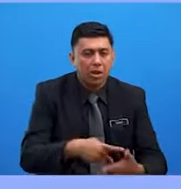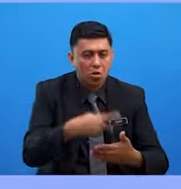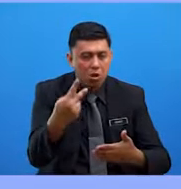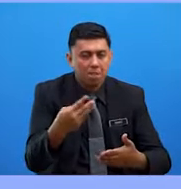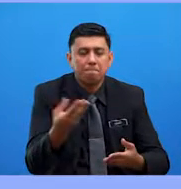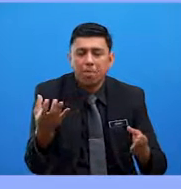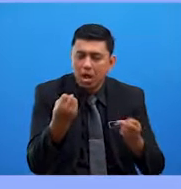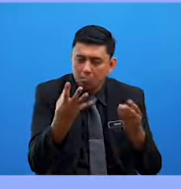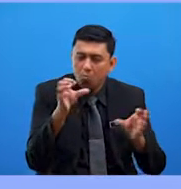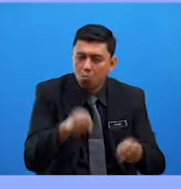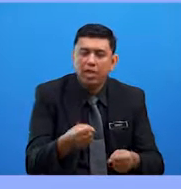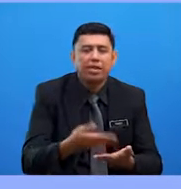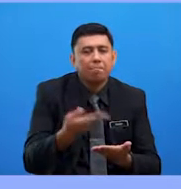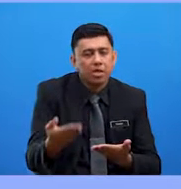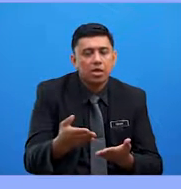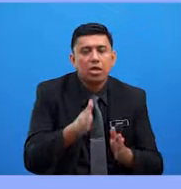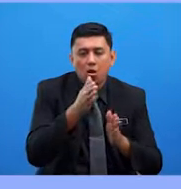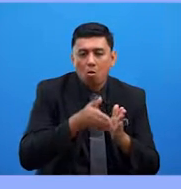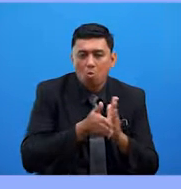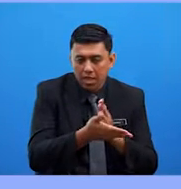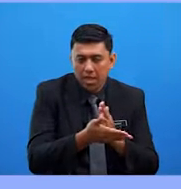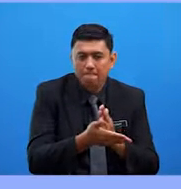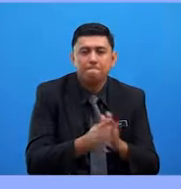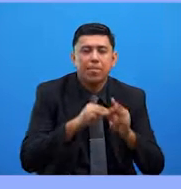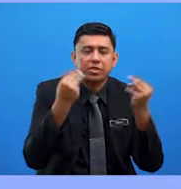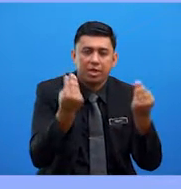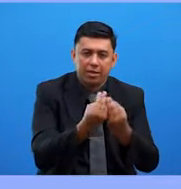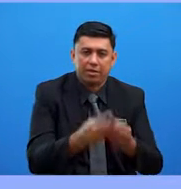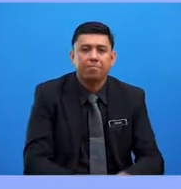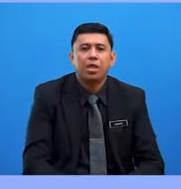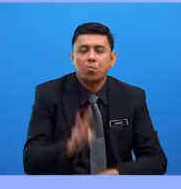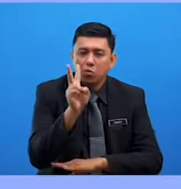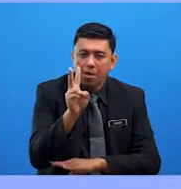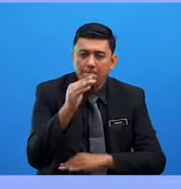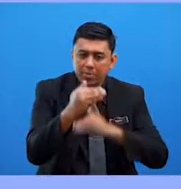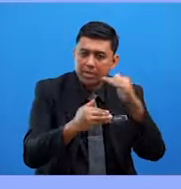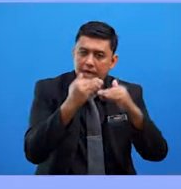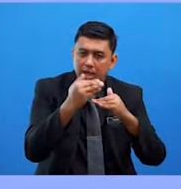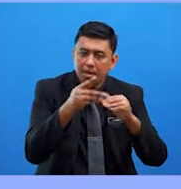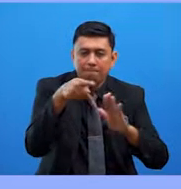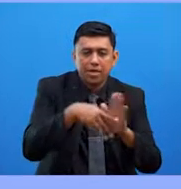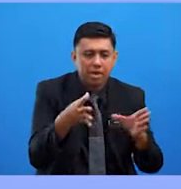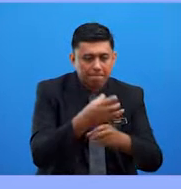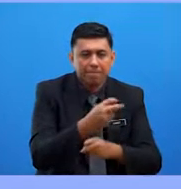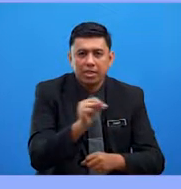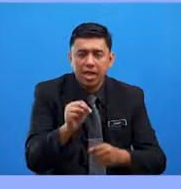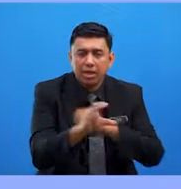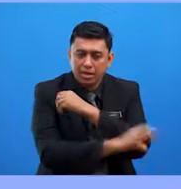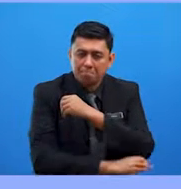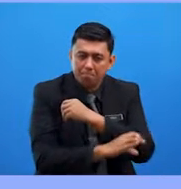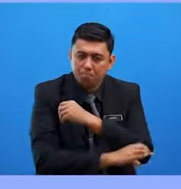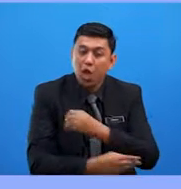oleh masyarakat. Yang kedua, meningkatkan pendapatan negara di